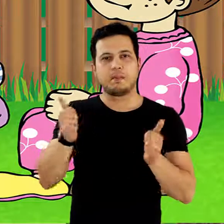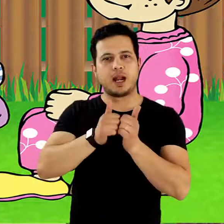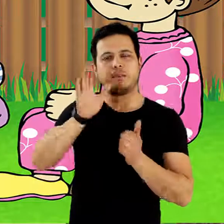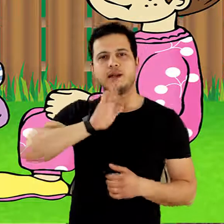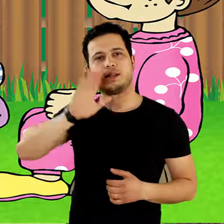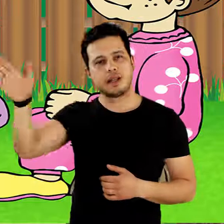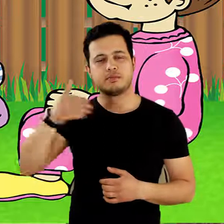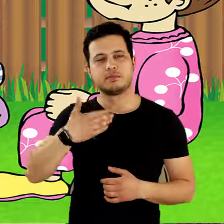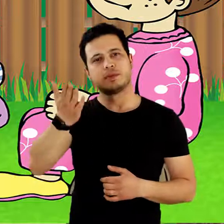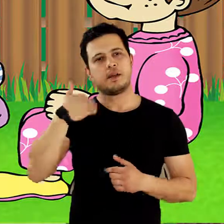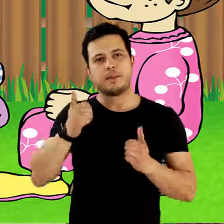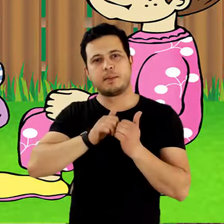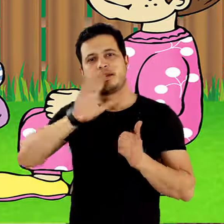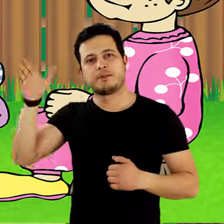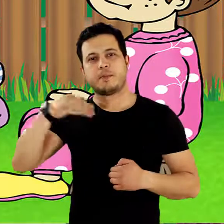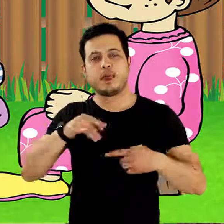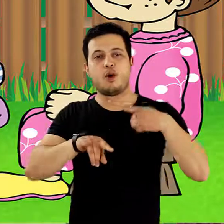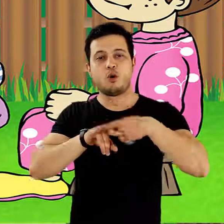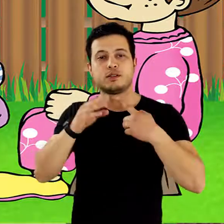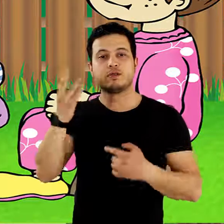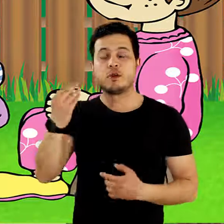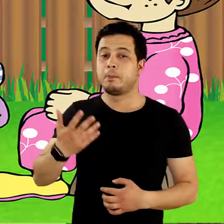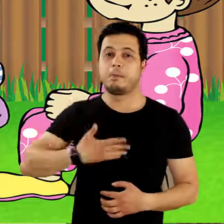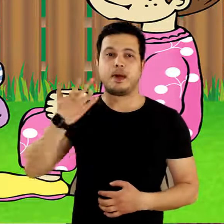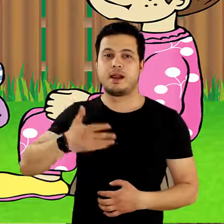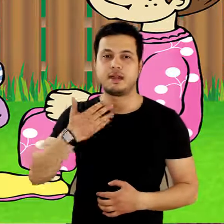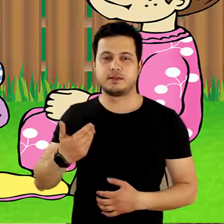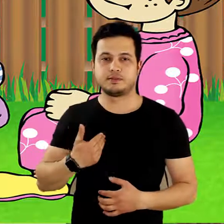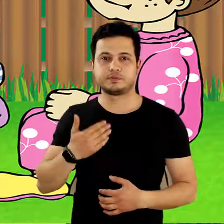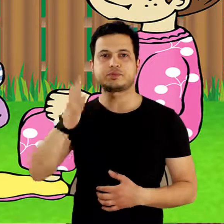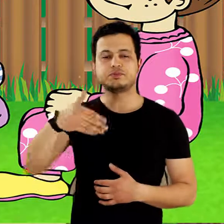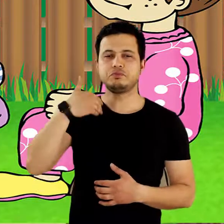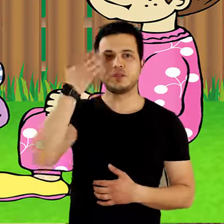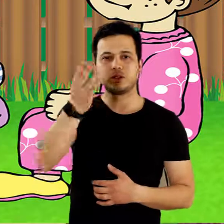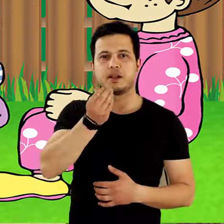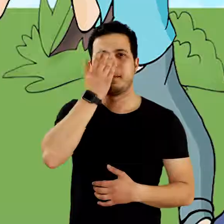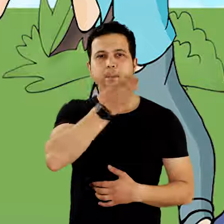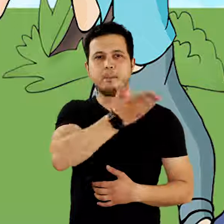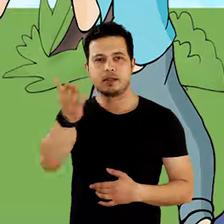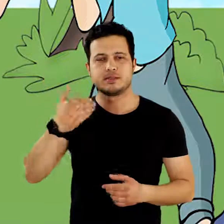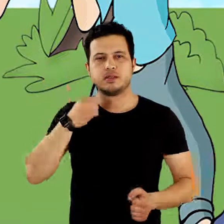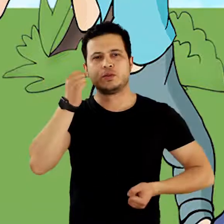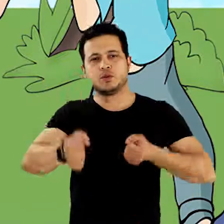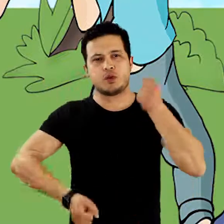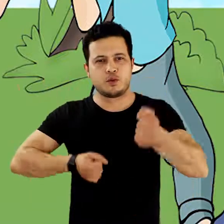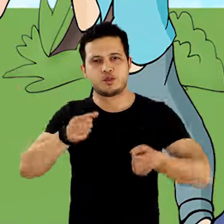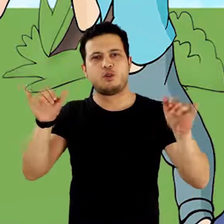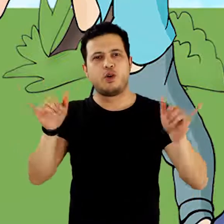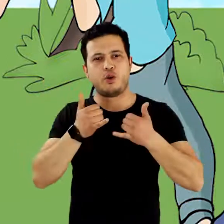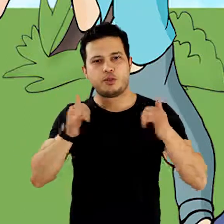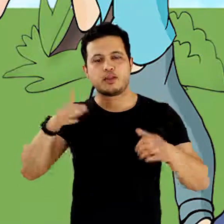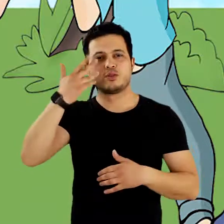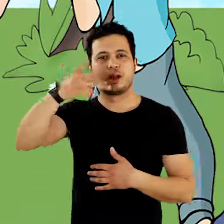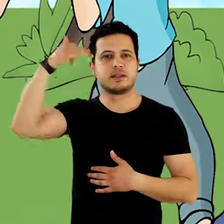de gidelim. Honaz'ı çok merak ettim. Sonra bahçelerde koşup oynar, kiraz